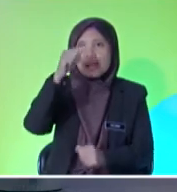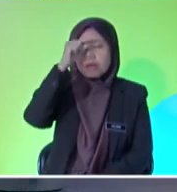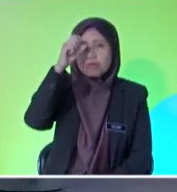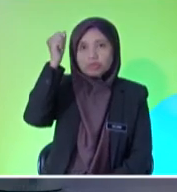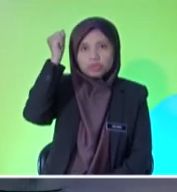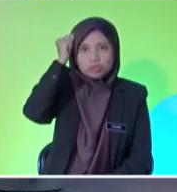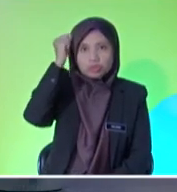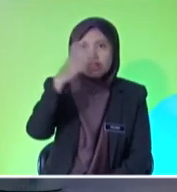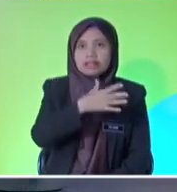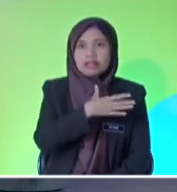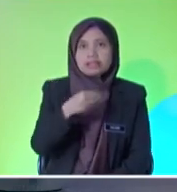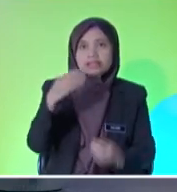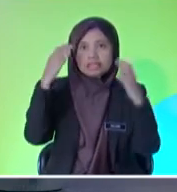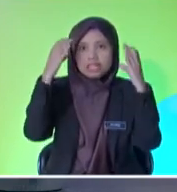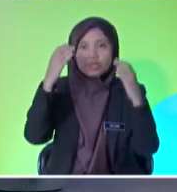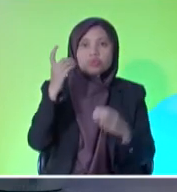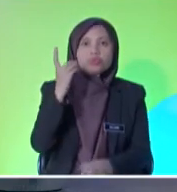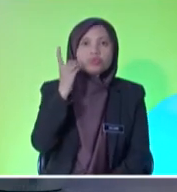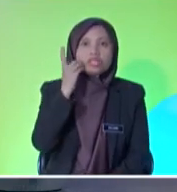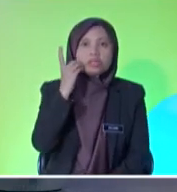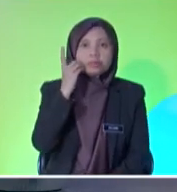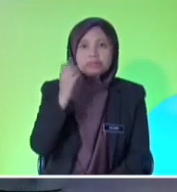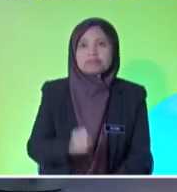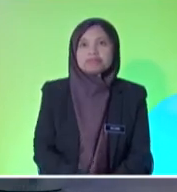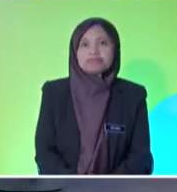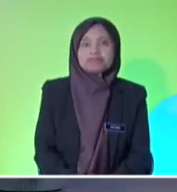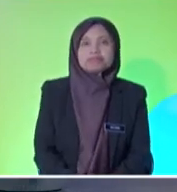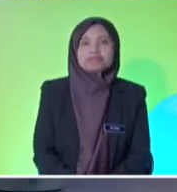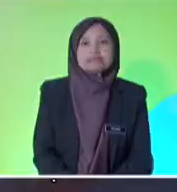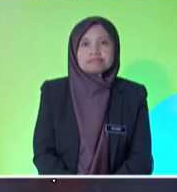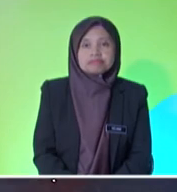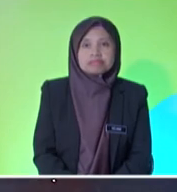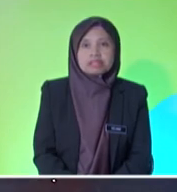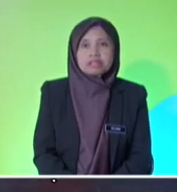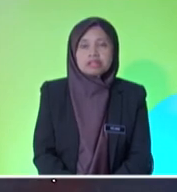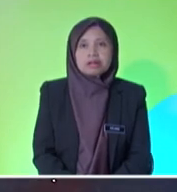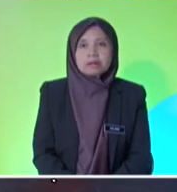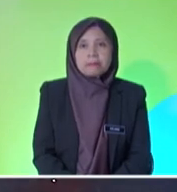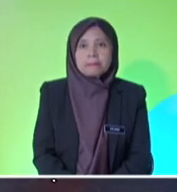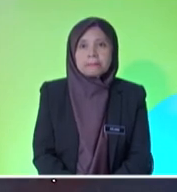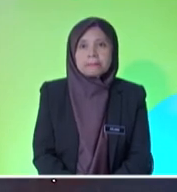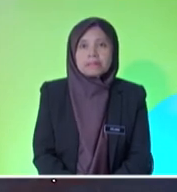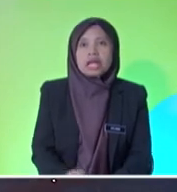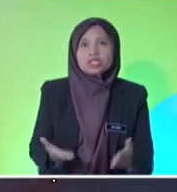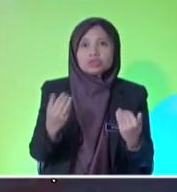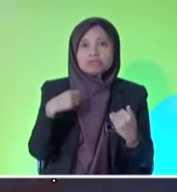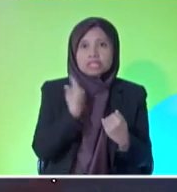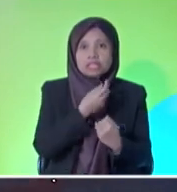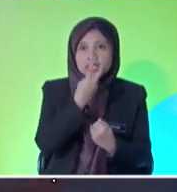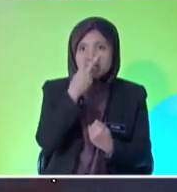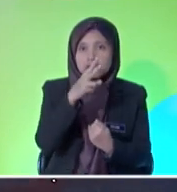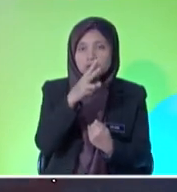bagi mata pelajaran sains tahun 2 kita teruskan yes mari kita tengok